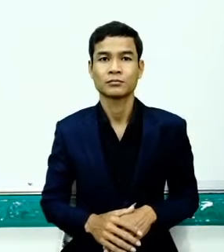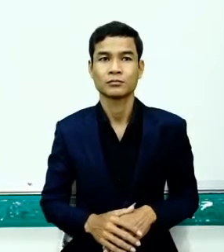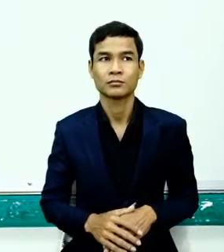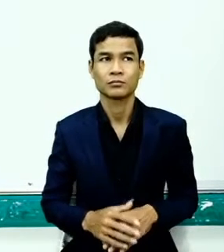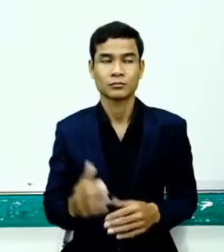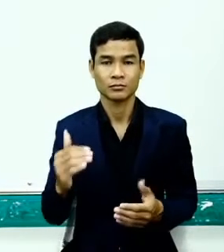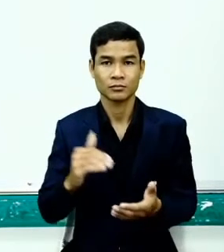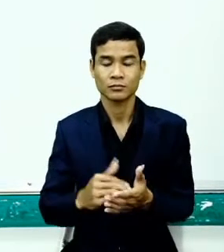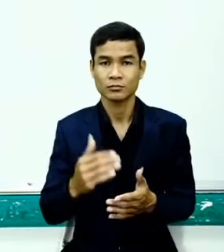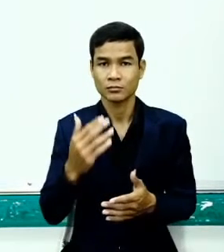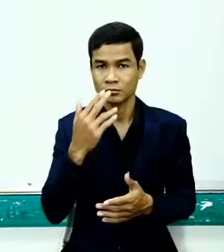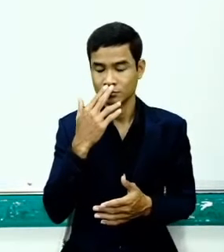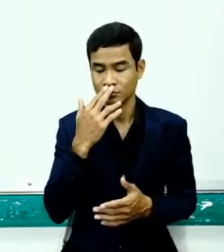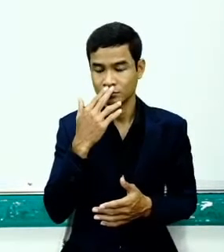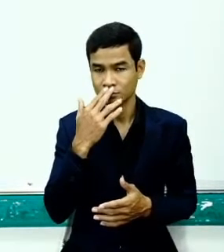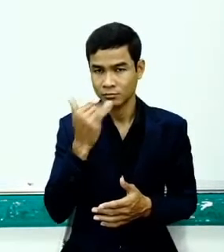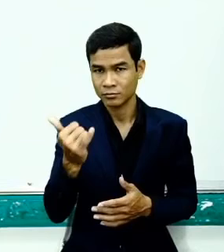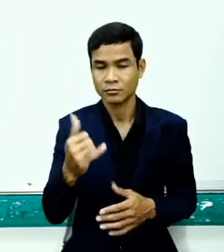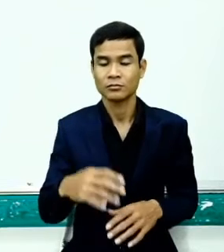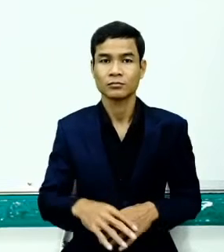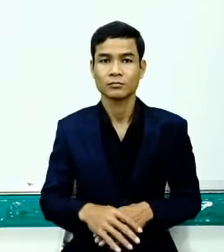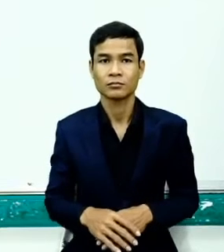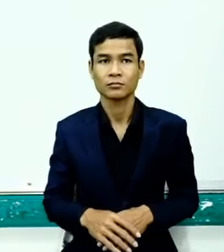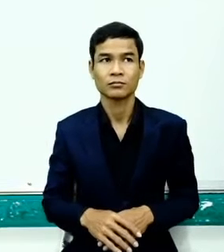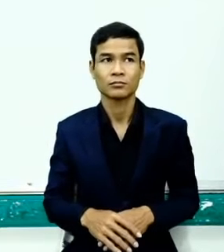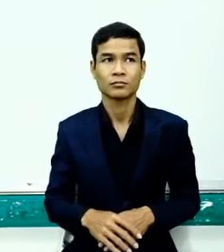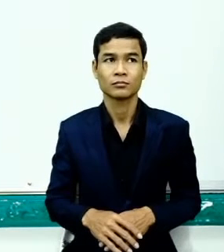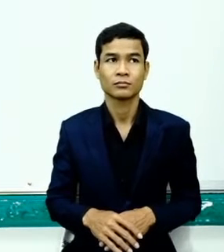ម្ដងទៀតញុះ